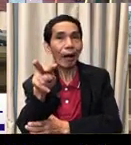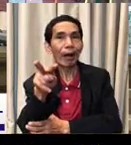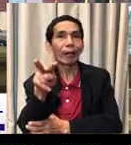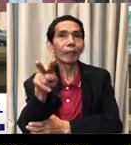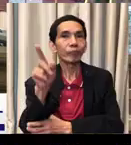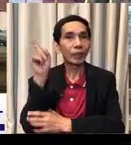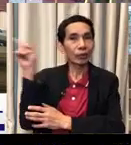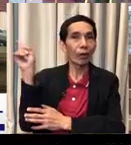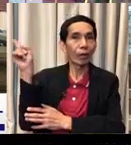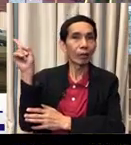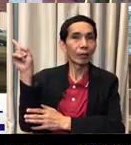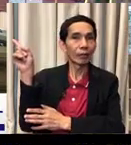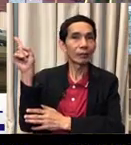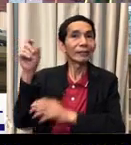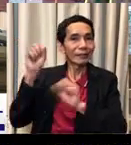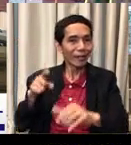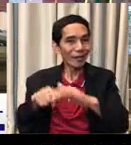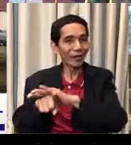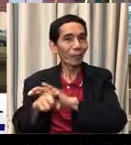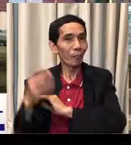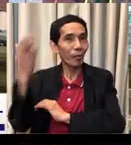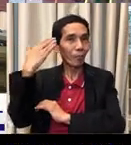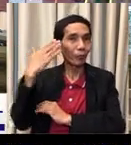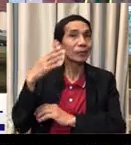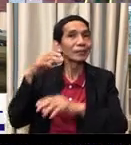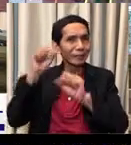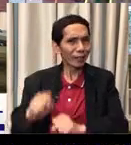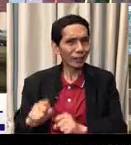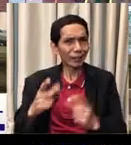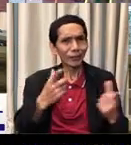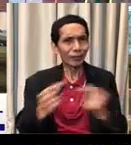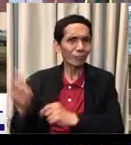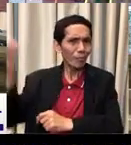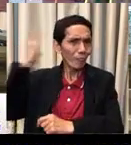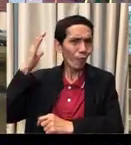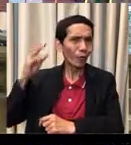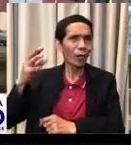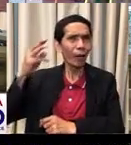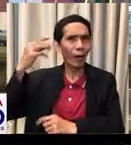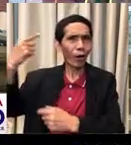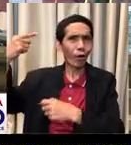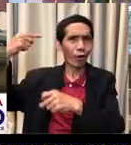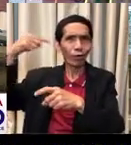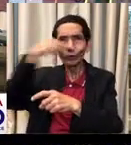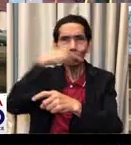Ito kasi mga to, hanggat makalulusot. Kasi nung araw, nagagawa nila yan lokohin ng alkalde.